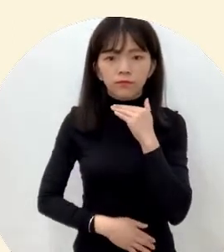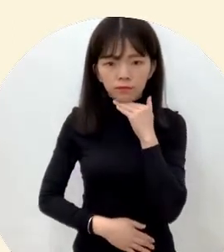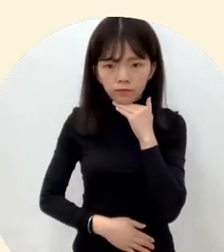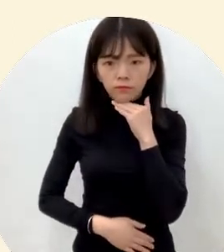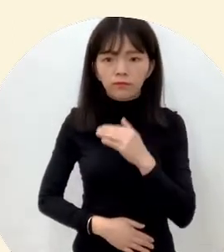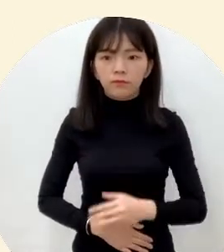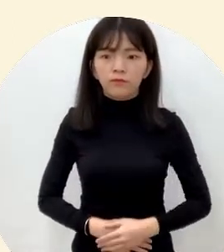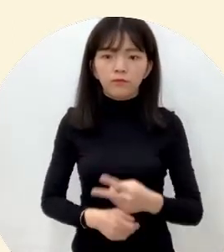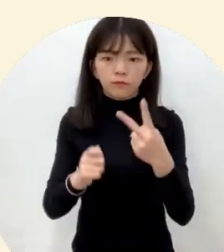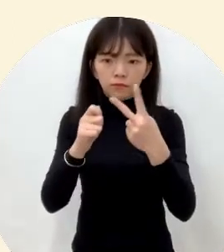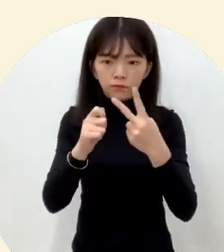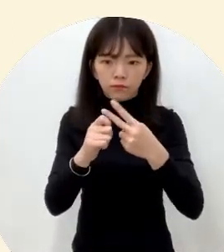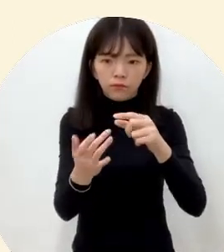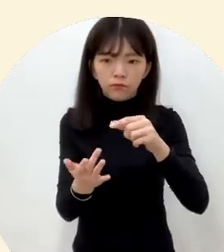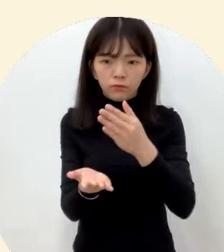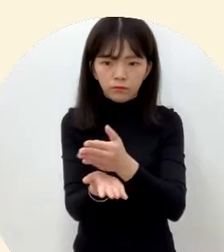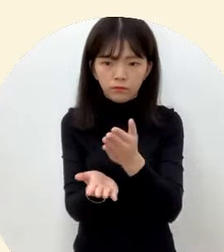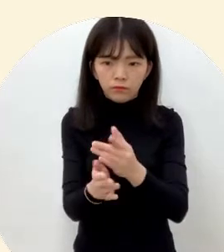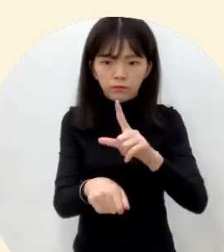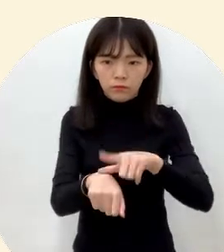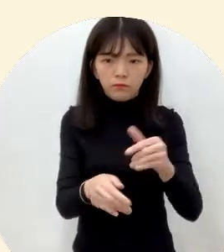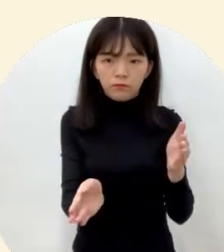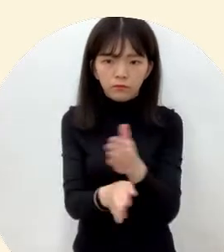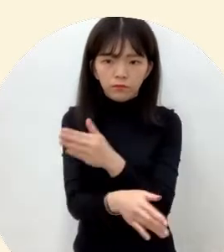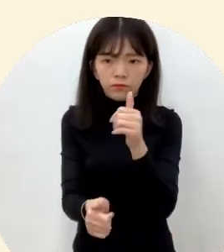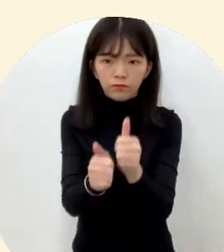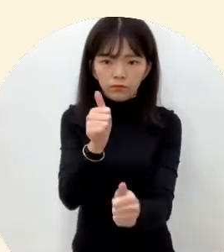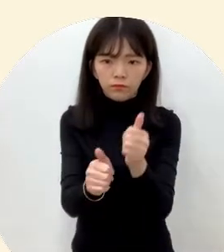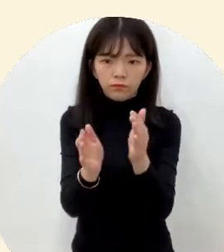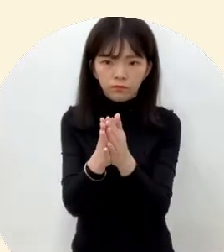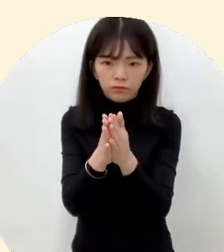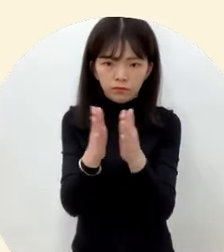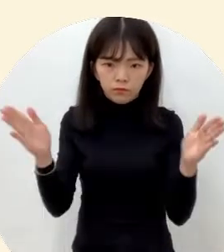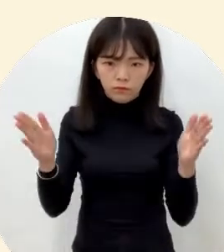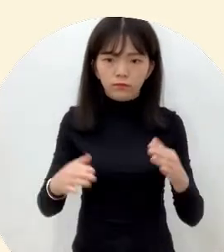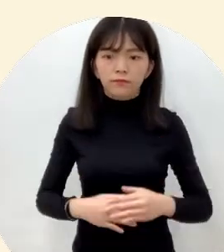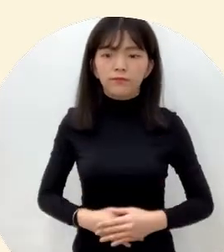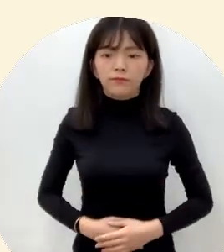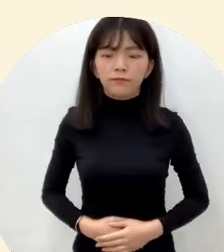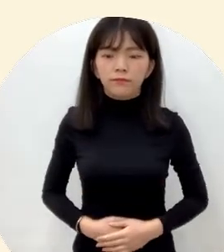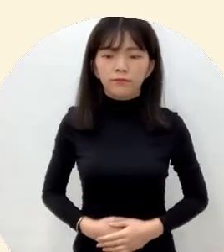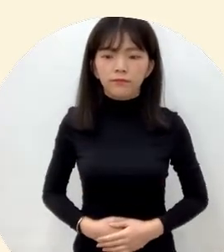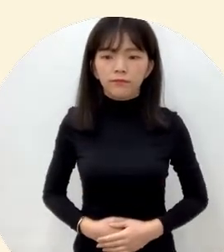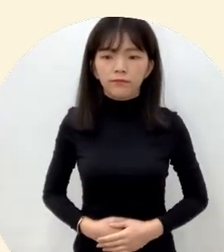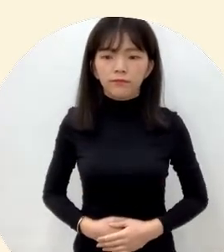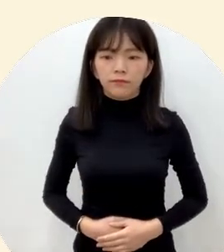시간에는 대기했다가 두 번째 선택 과목 시험 시간부터 문제를 풀면 됩니다.